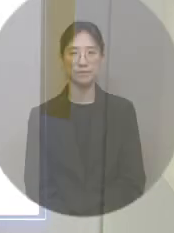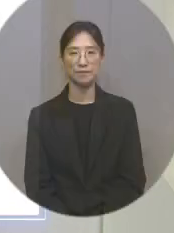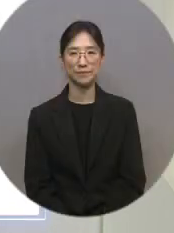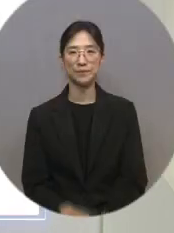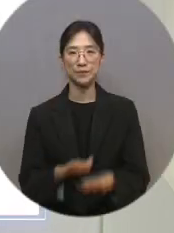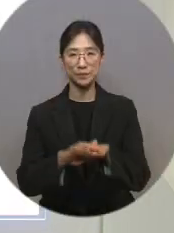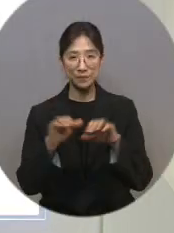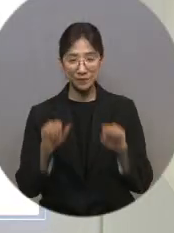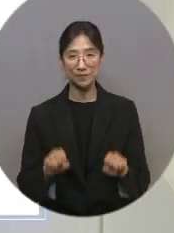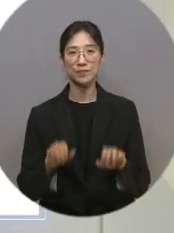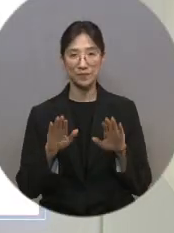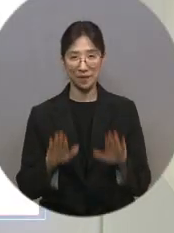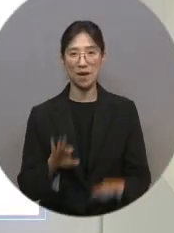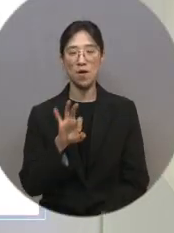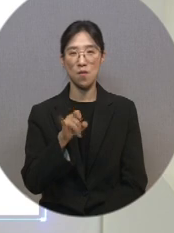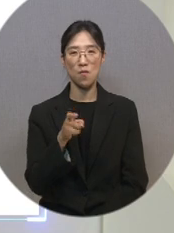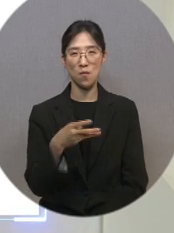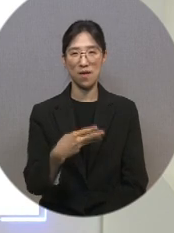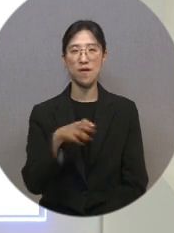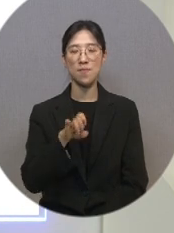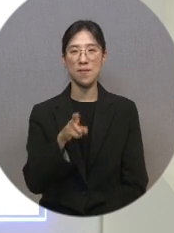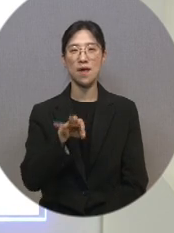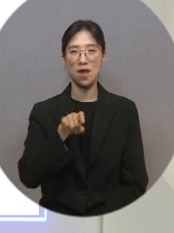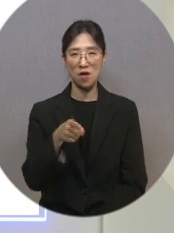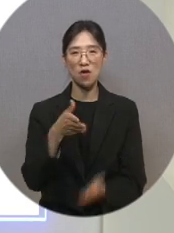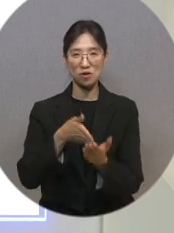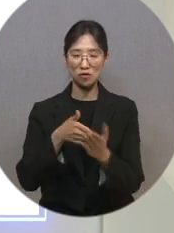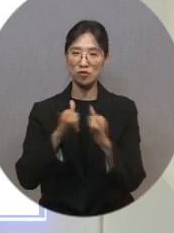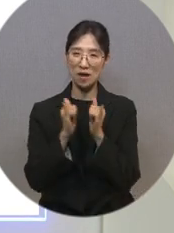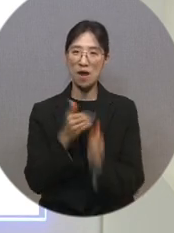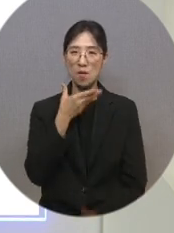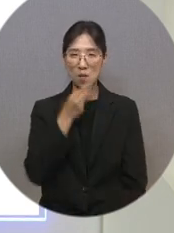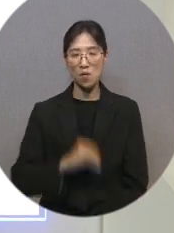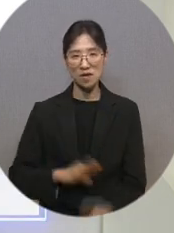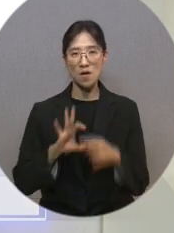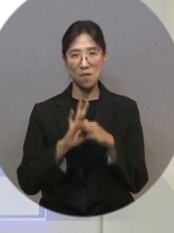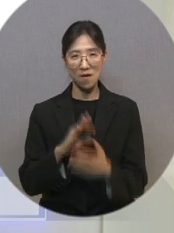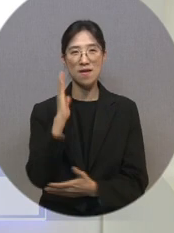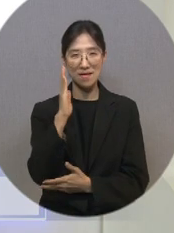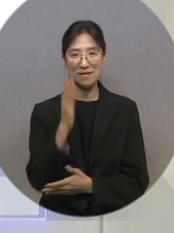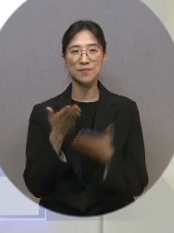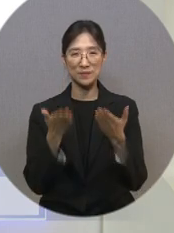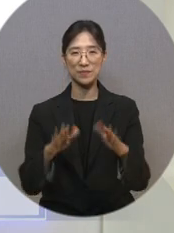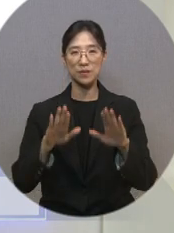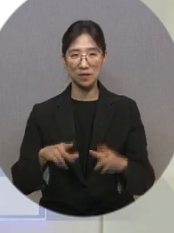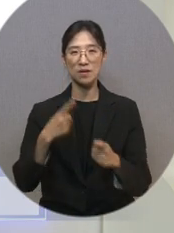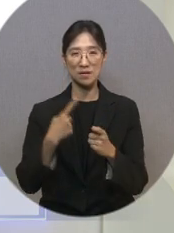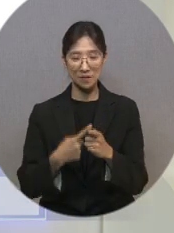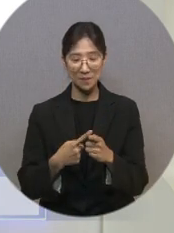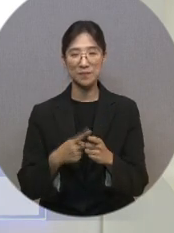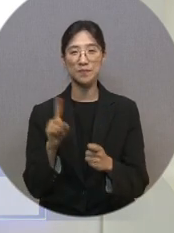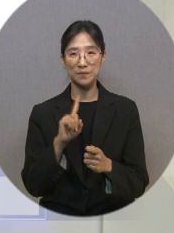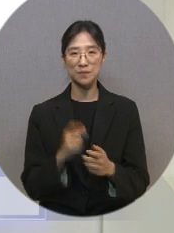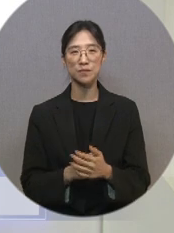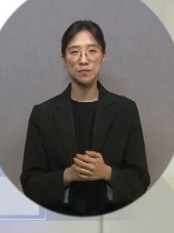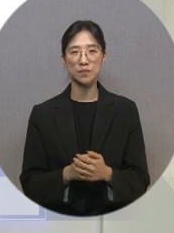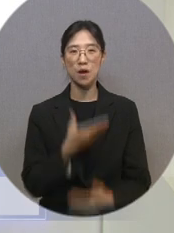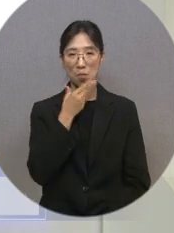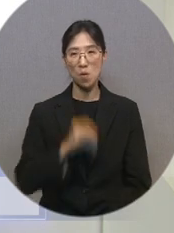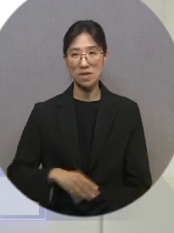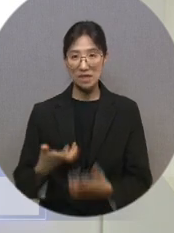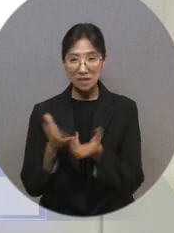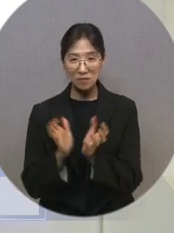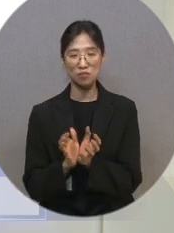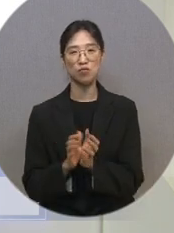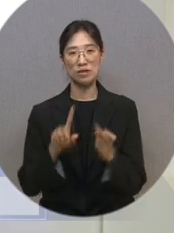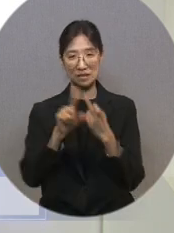안녕하세요 지금부터 웰페어 뉴스와 함께 사회복지의 이슈를 만나봅니다 오늘 첫 번째 소식입니다 보건복지부는